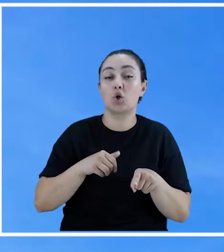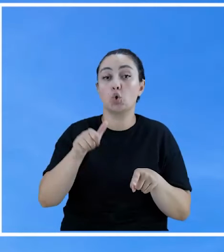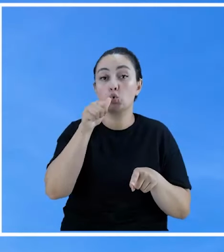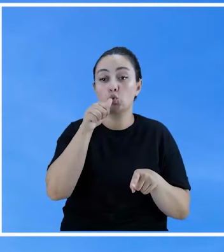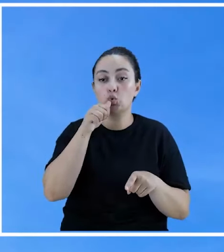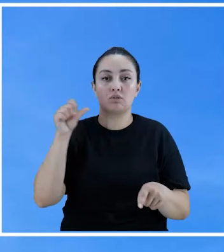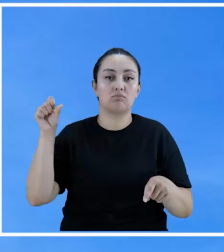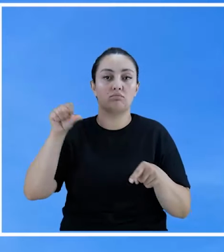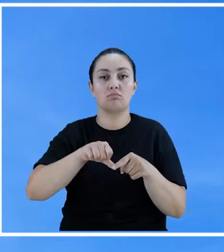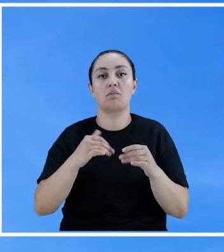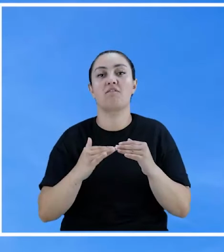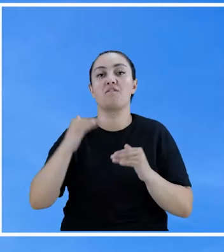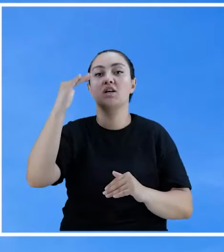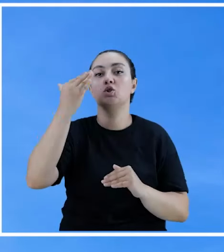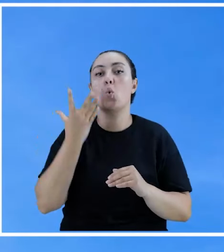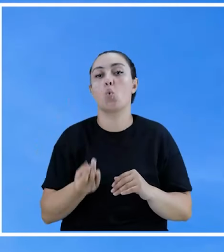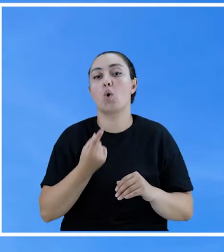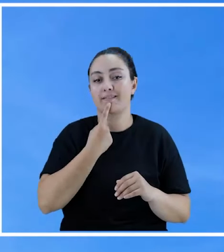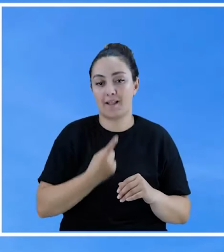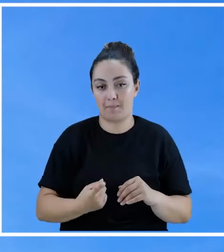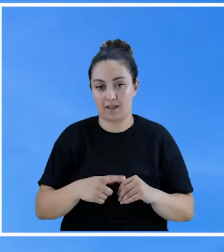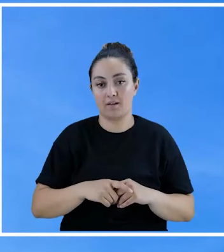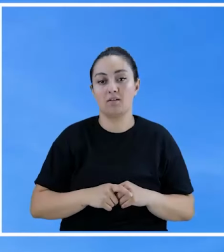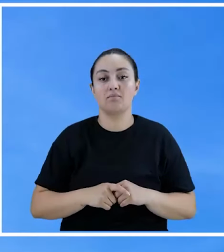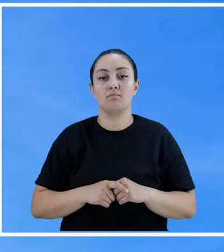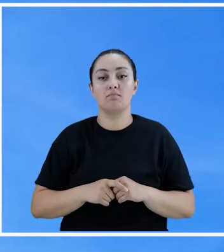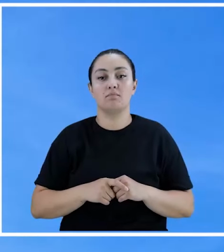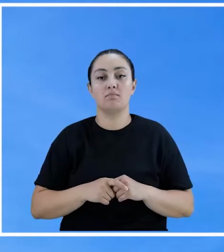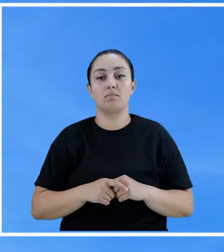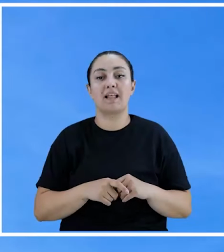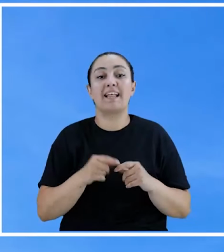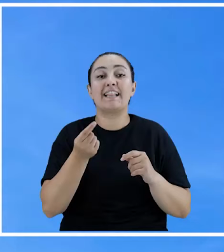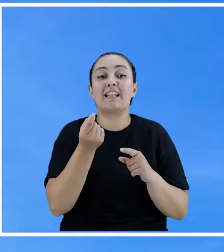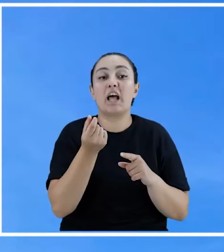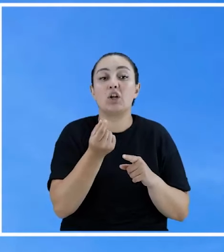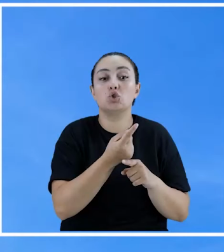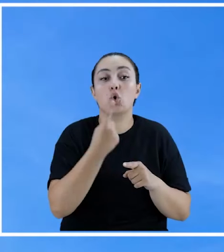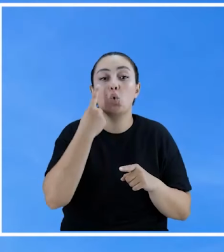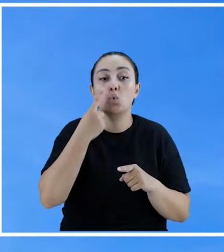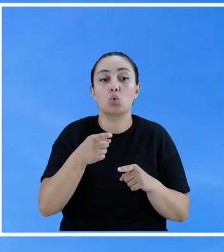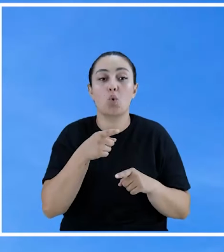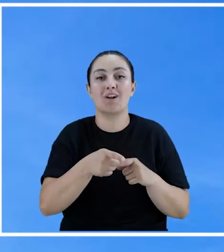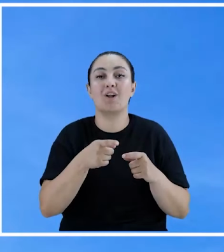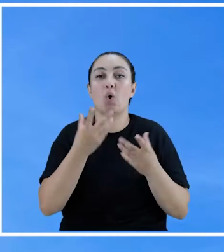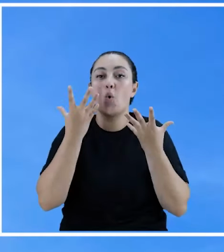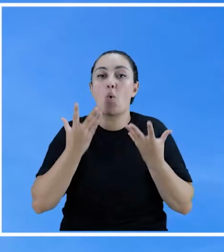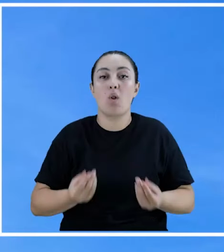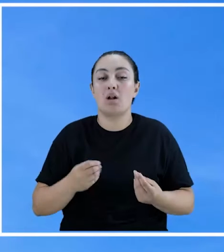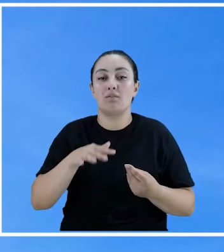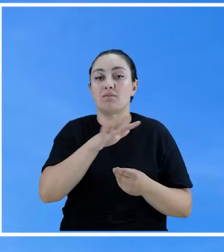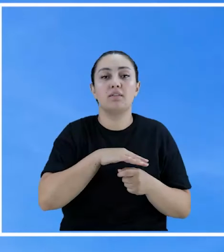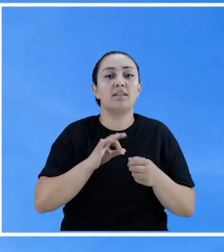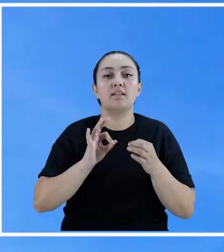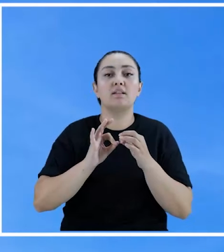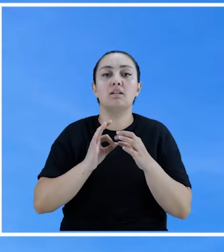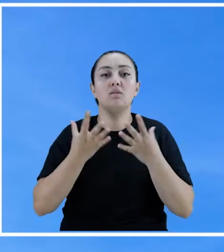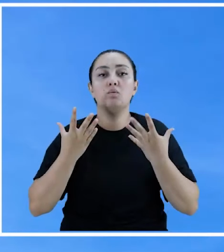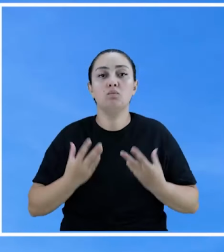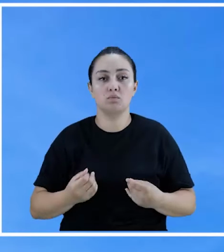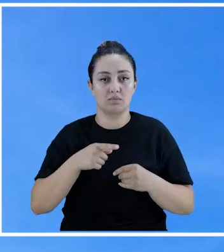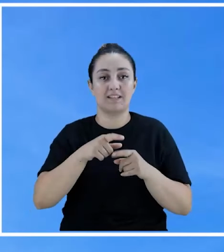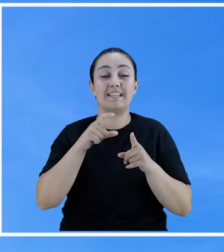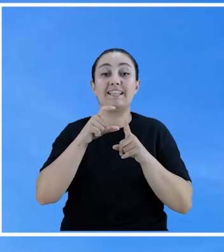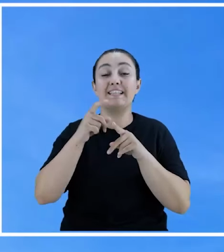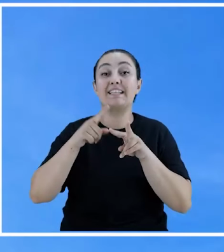Çünkü suyu, su seviyesi yüksektir o taraflarda. Tanecikler arası suyla doluysa ne yapıyor?